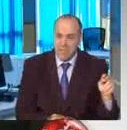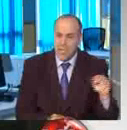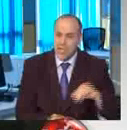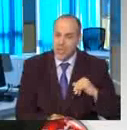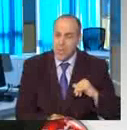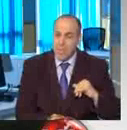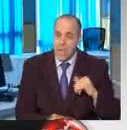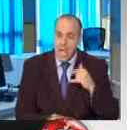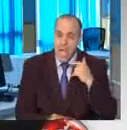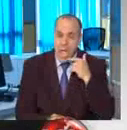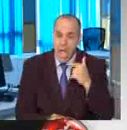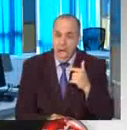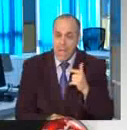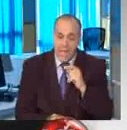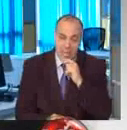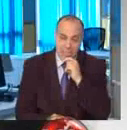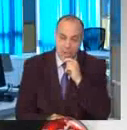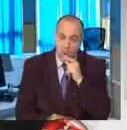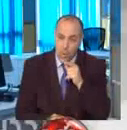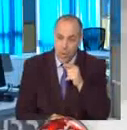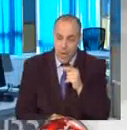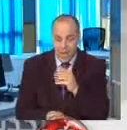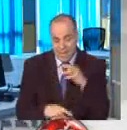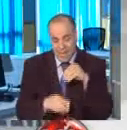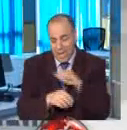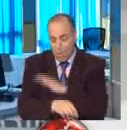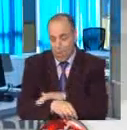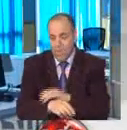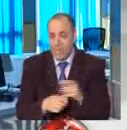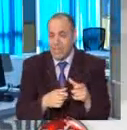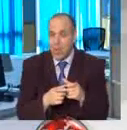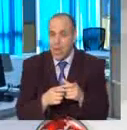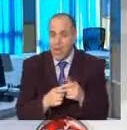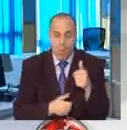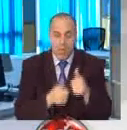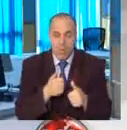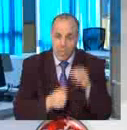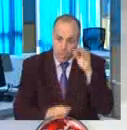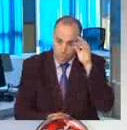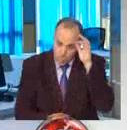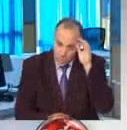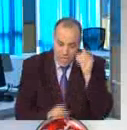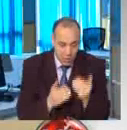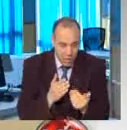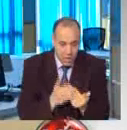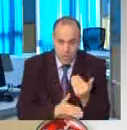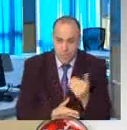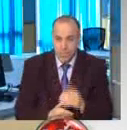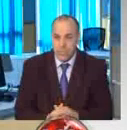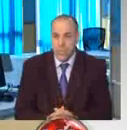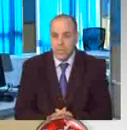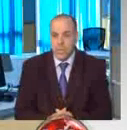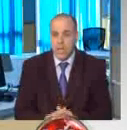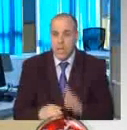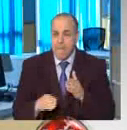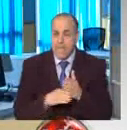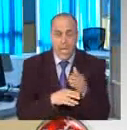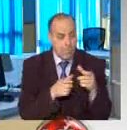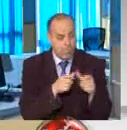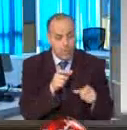الشباب الذي لم يجد سبيله في الوظيفة العمومية في المناظرة الوطنية للتجديد. أنا أمثل المجموعة